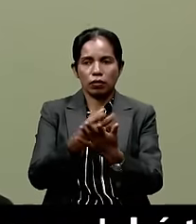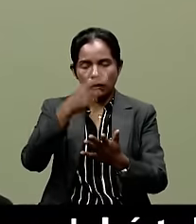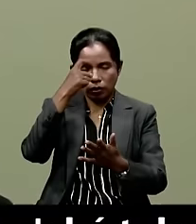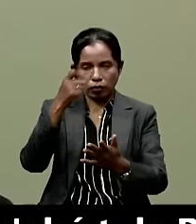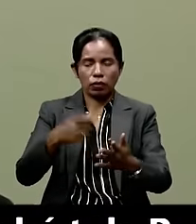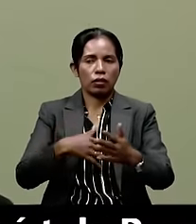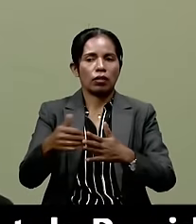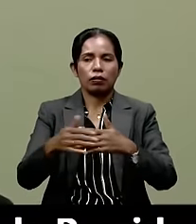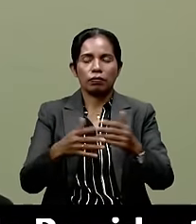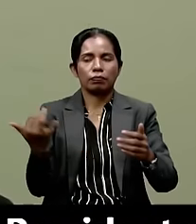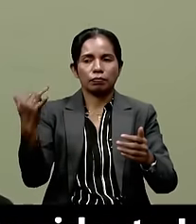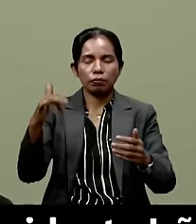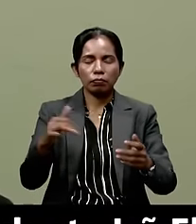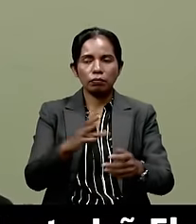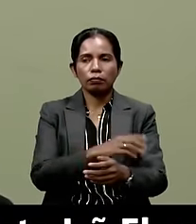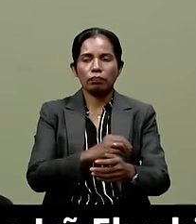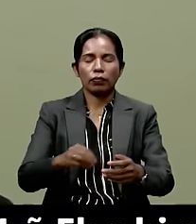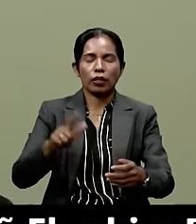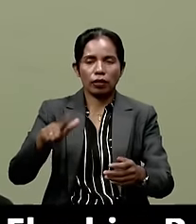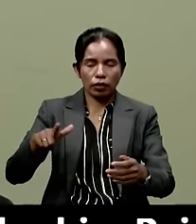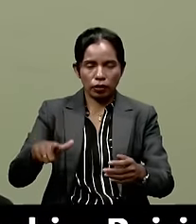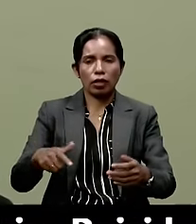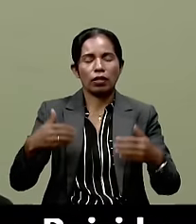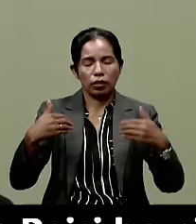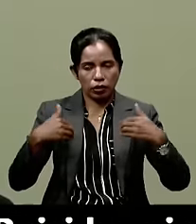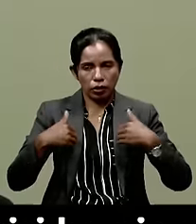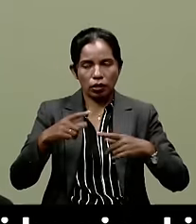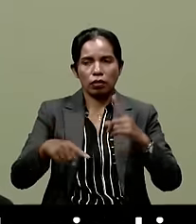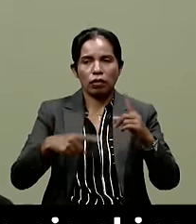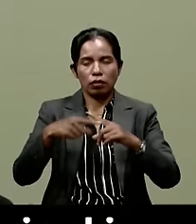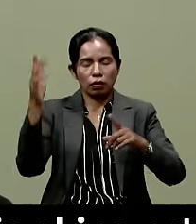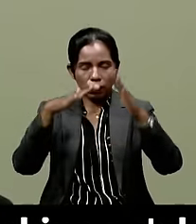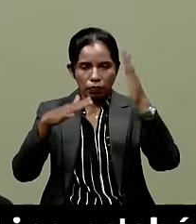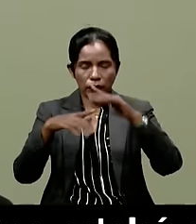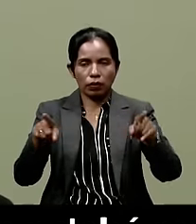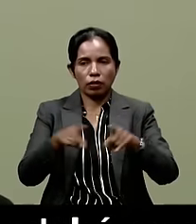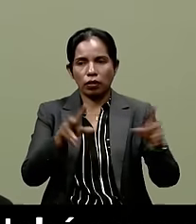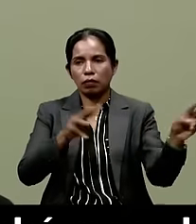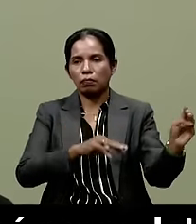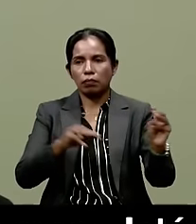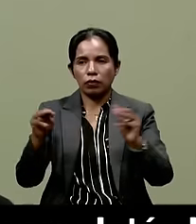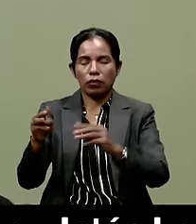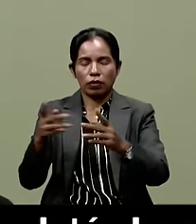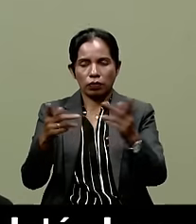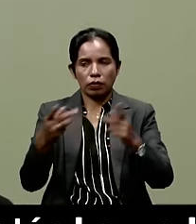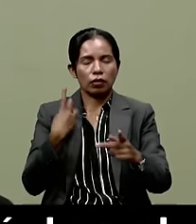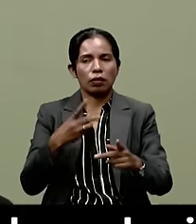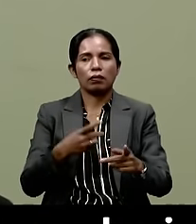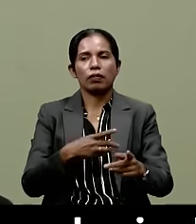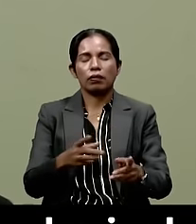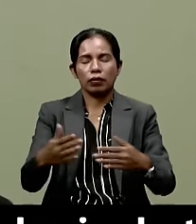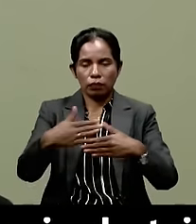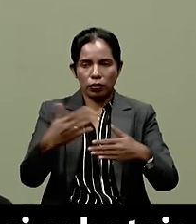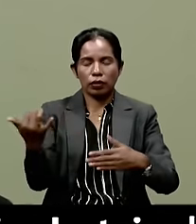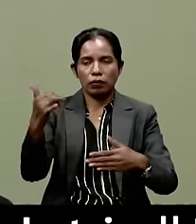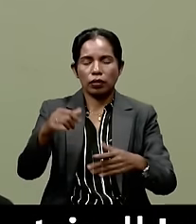dalam barak sira atrasaru ini akontese mengira hetan problema sira na mura fatin anta la conta ami sempre hak besik basira li